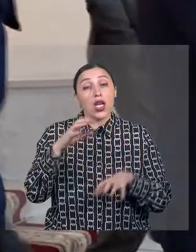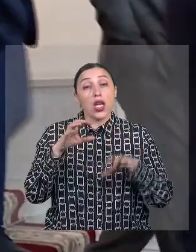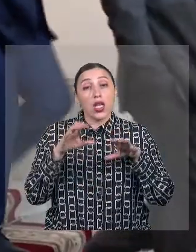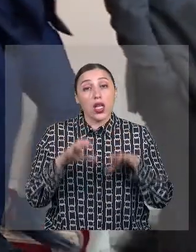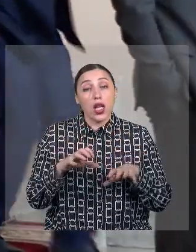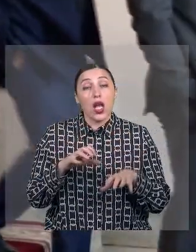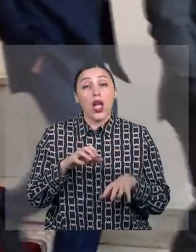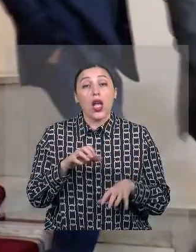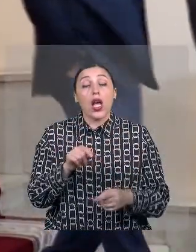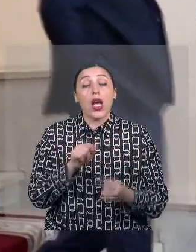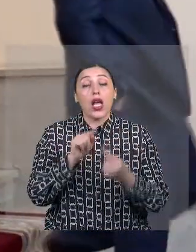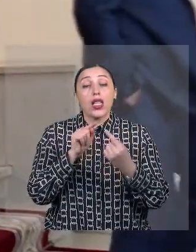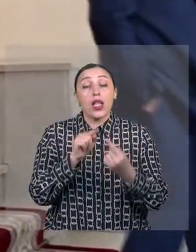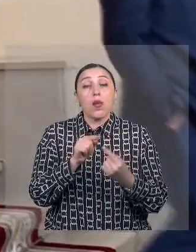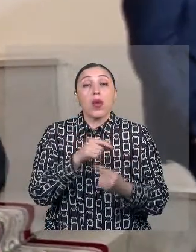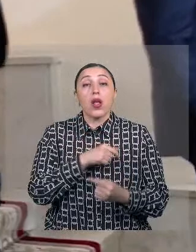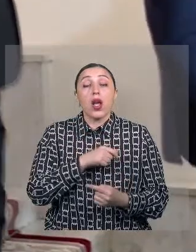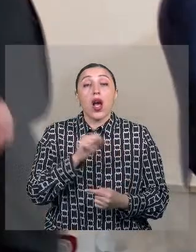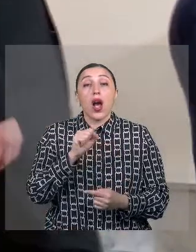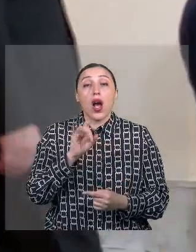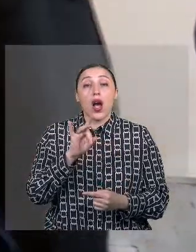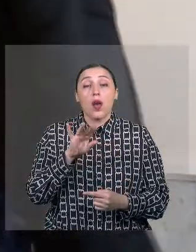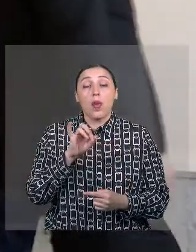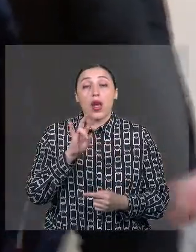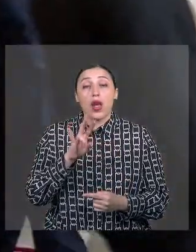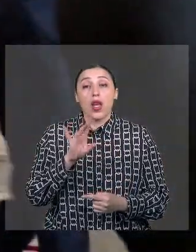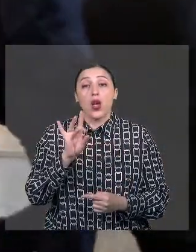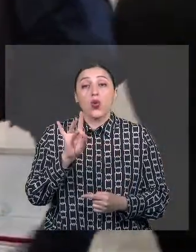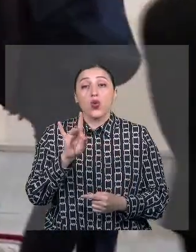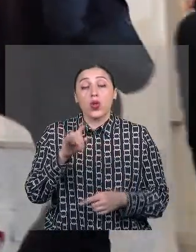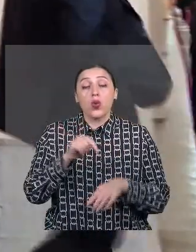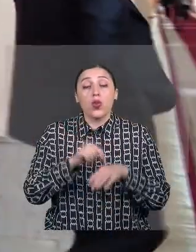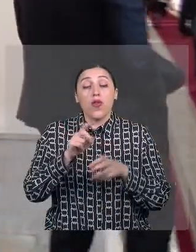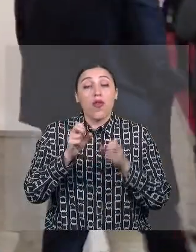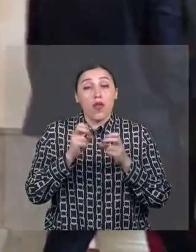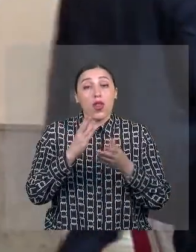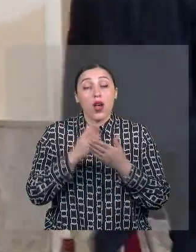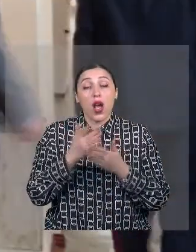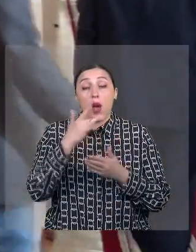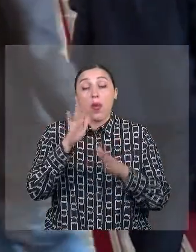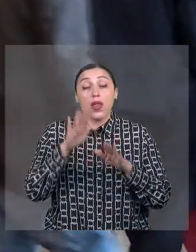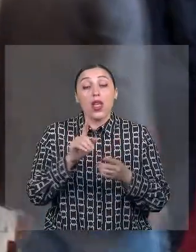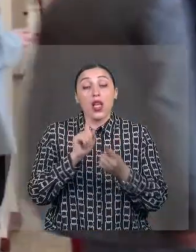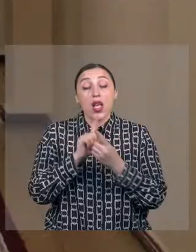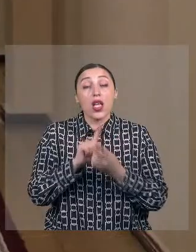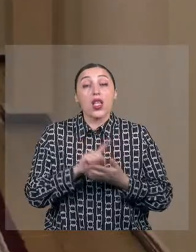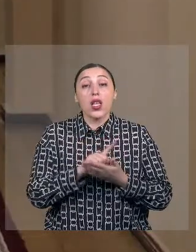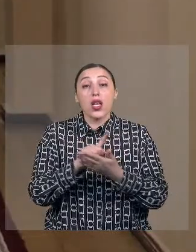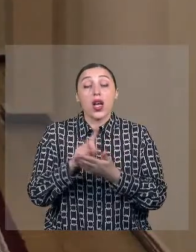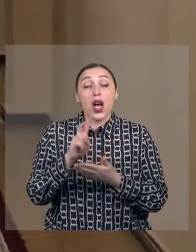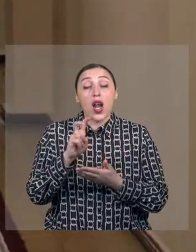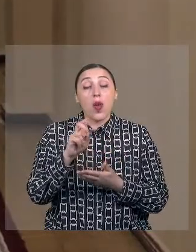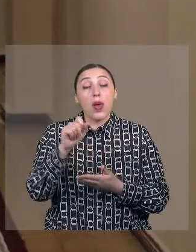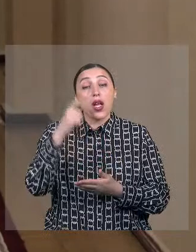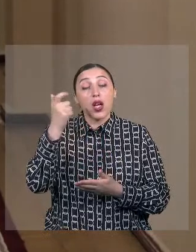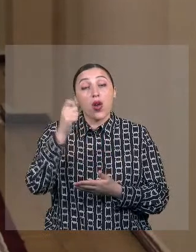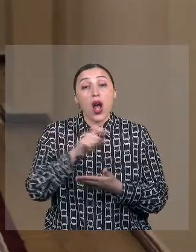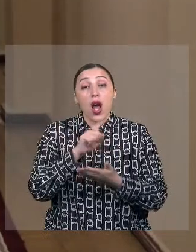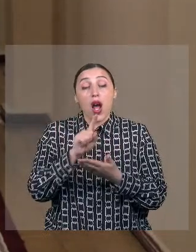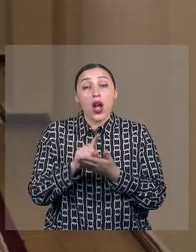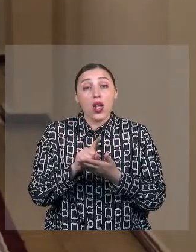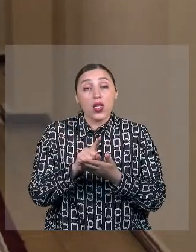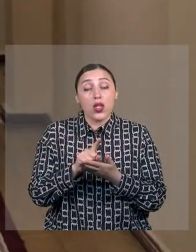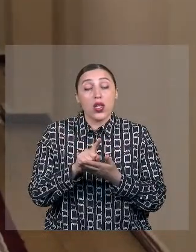նախագահ Դիմադիր Արմեն Ռուստամյանը վտանգ է տեսնում, որ Վաշինգտոնյան բանակցությունները Ղարաբաղի ինքնորոշման հարցը ոչ թե